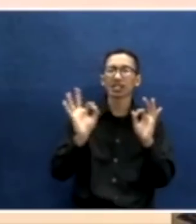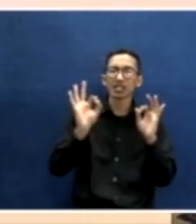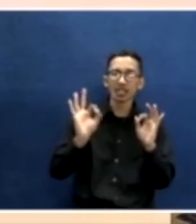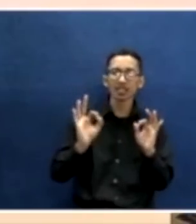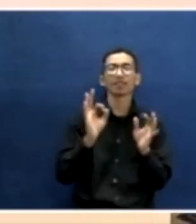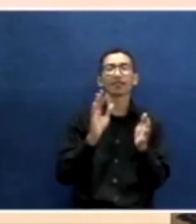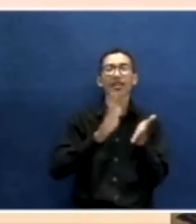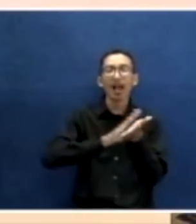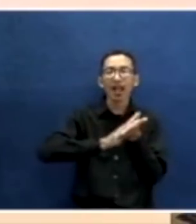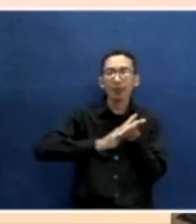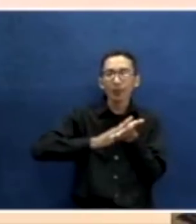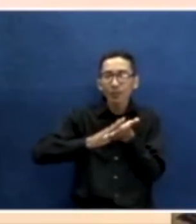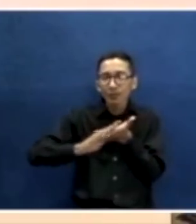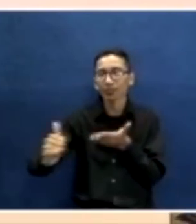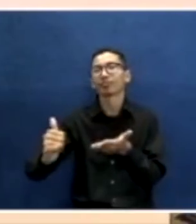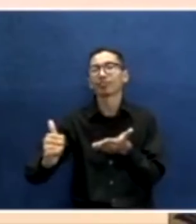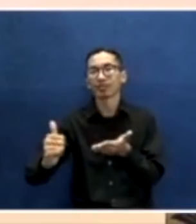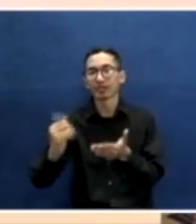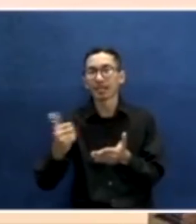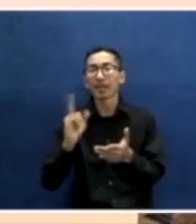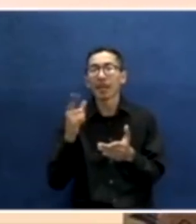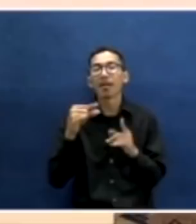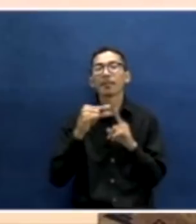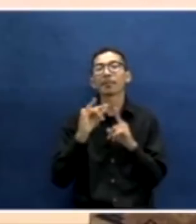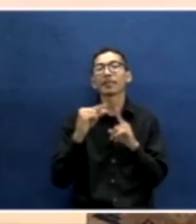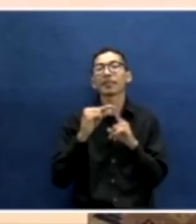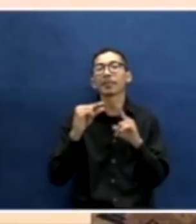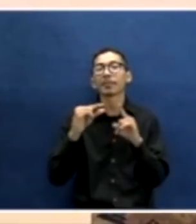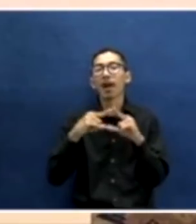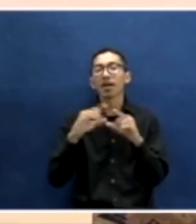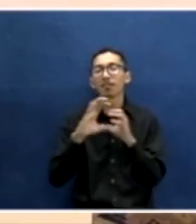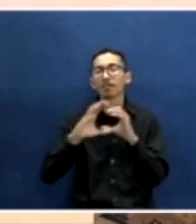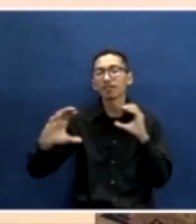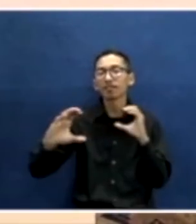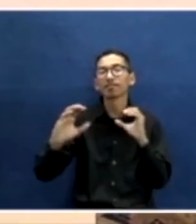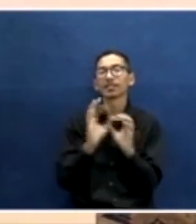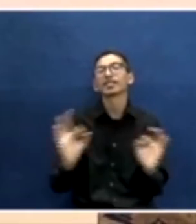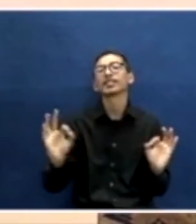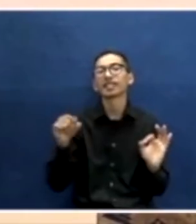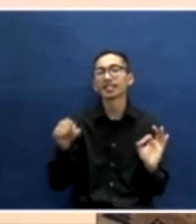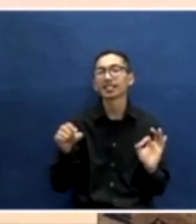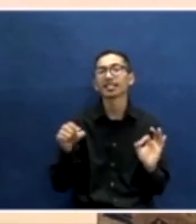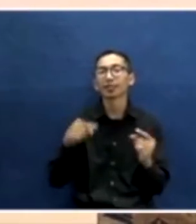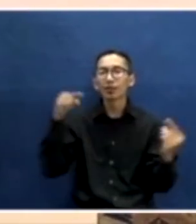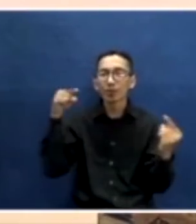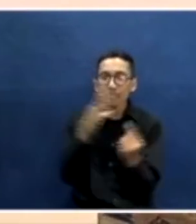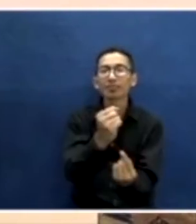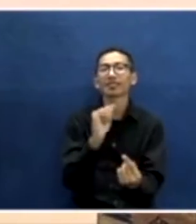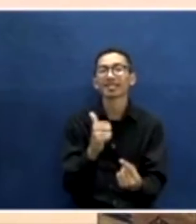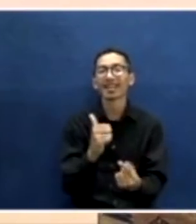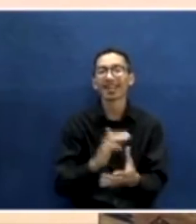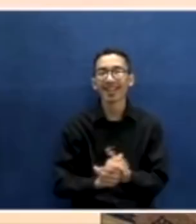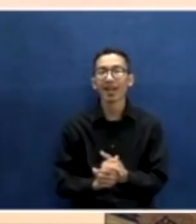pipa kehidupan kita itu akan menjadi baik selamat pipa profesi dan makanan halal kita bersih hai tapi kalau kemudian pipa yang